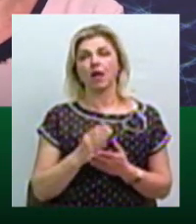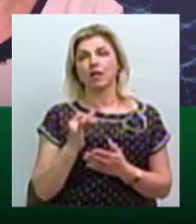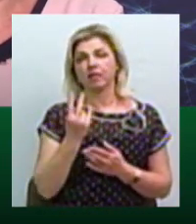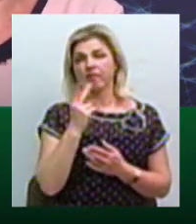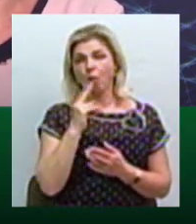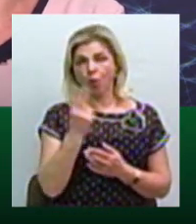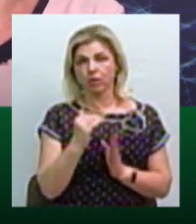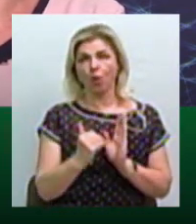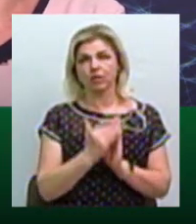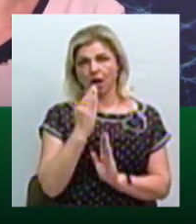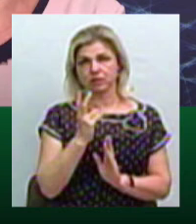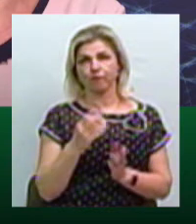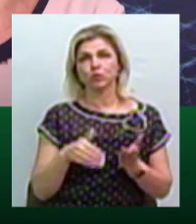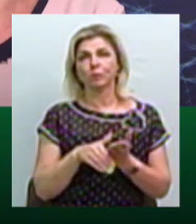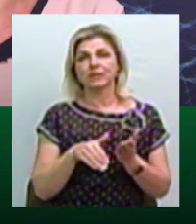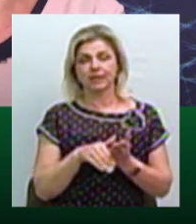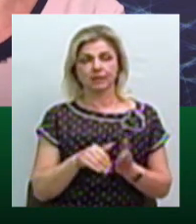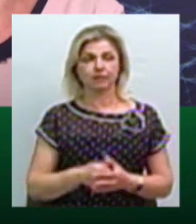субсидии.